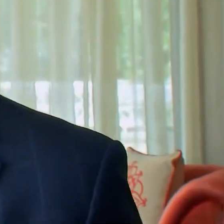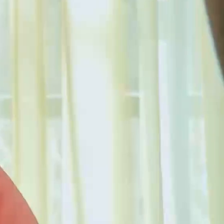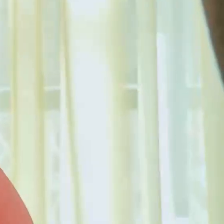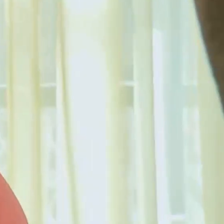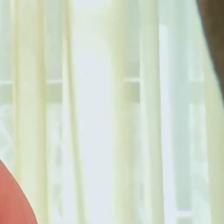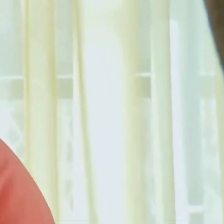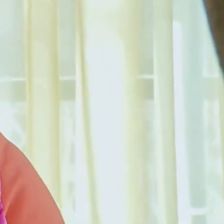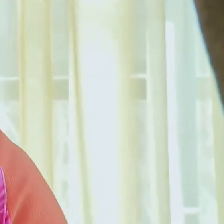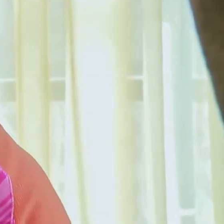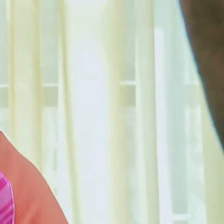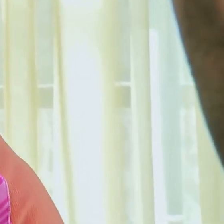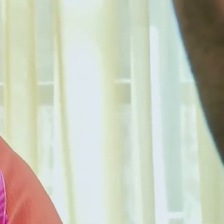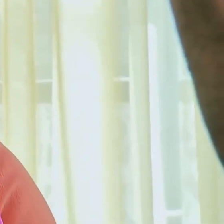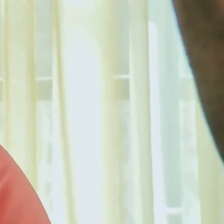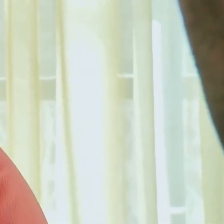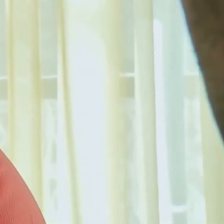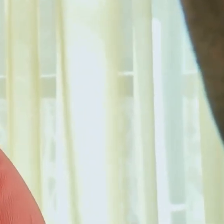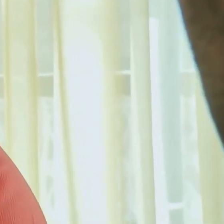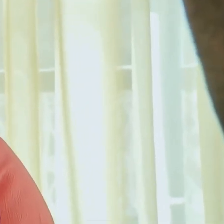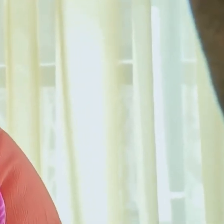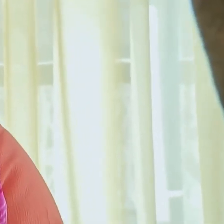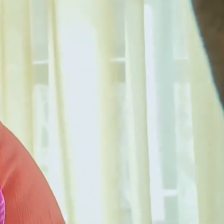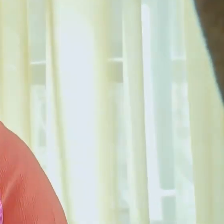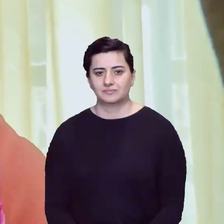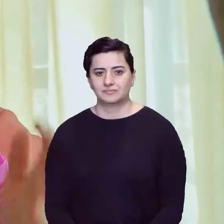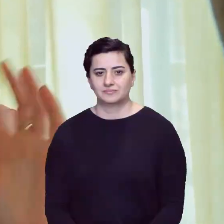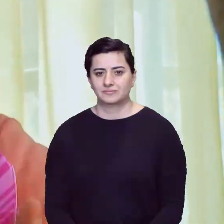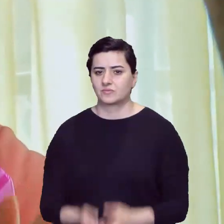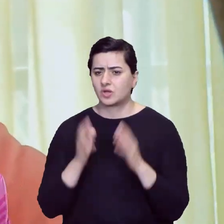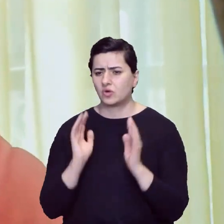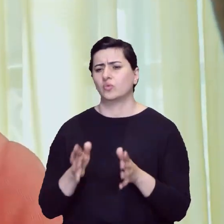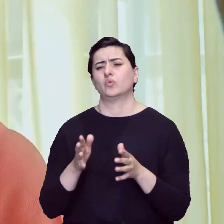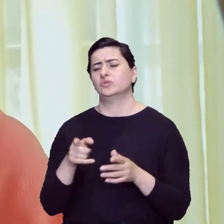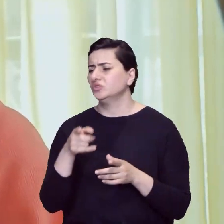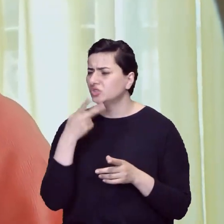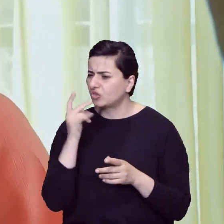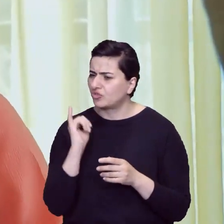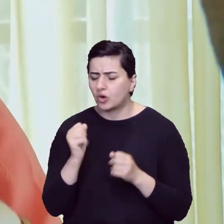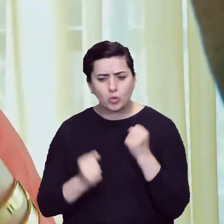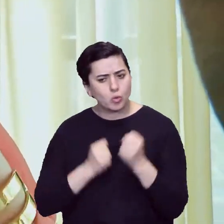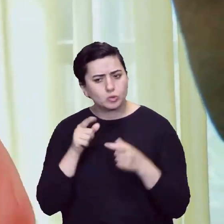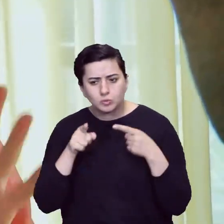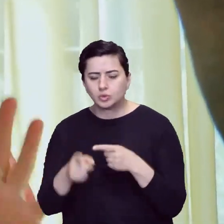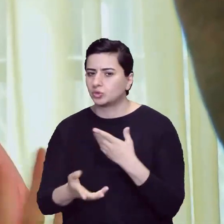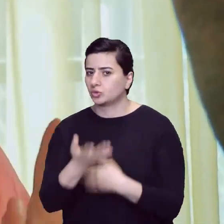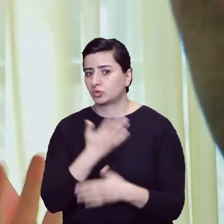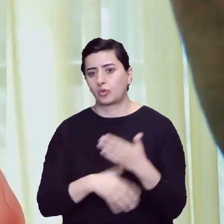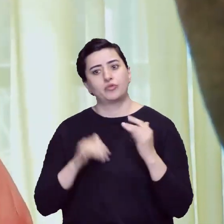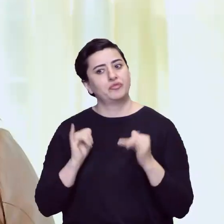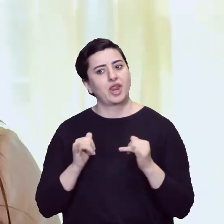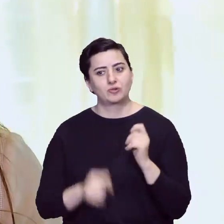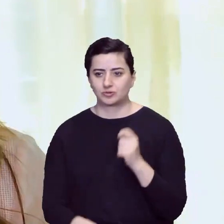Zehra dikkat kesildi. Cevriye gülümseyemedi bile. Ay sarı cibinin peşinde koşturmaktan nasıl